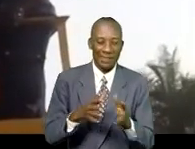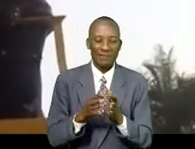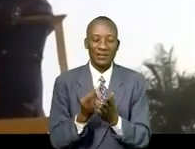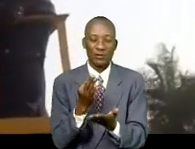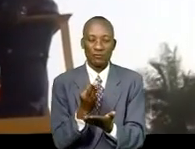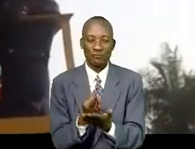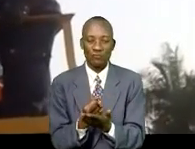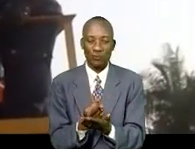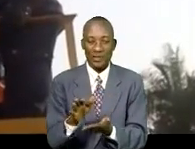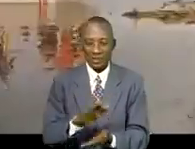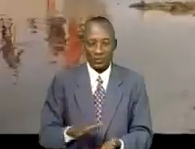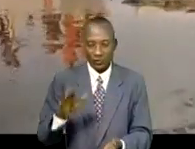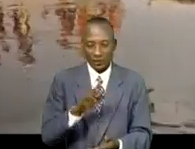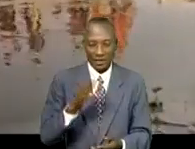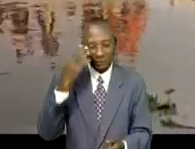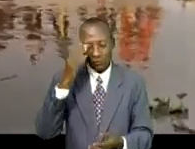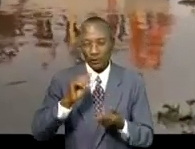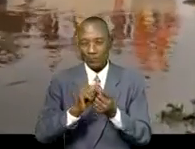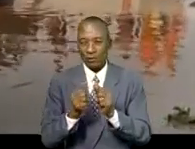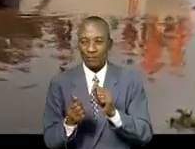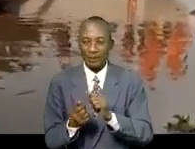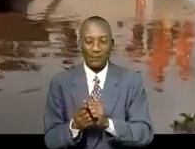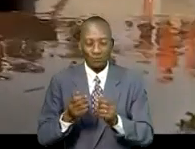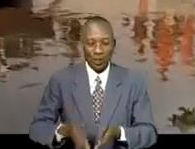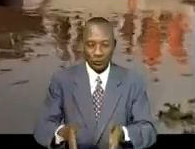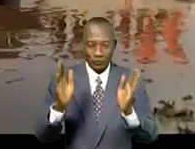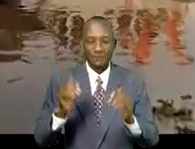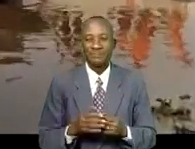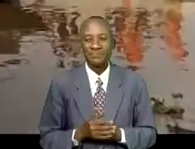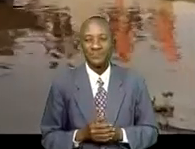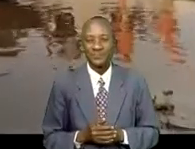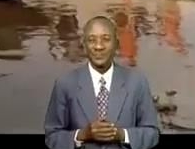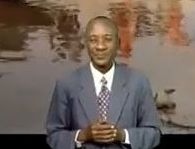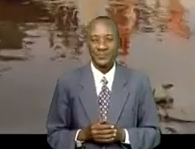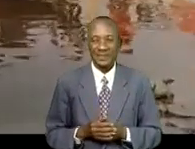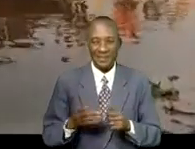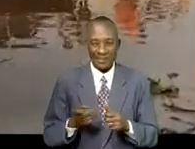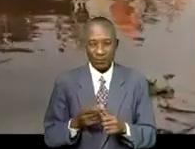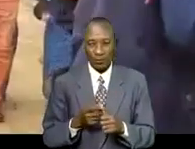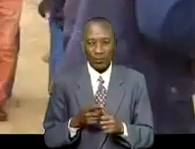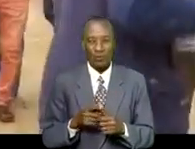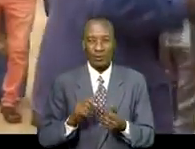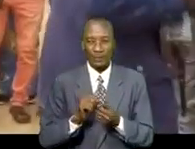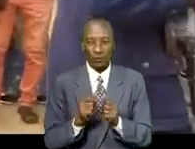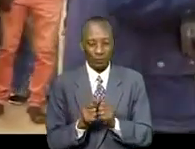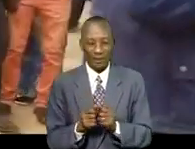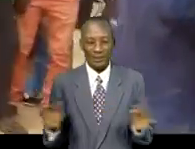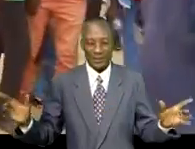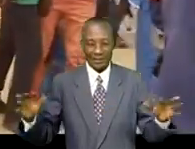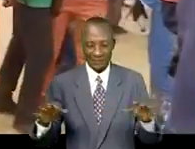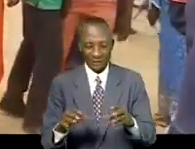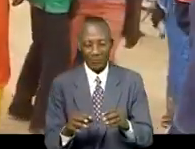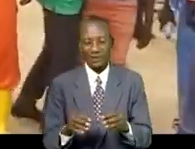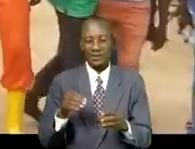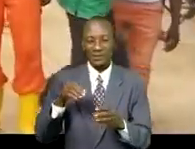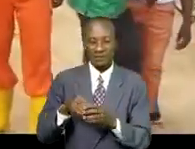d'entretien routier FONER en sigle. Avant son acheminement à Bandon, il y a eu les travaux de rassemblage au centre de matériel flottant de l'Office